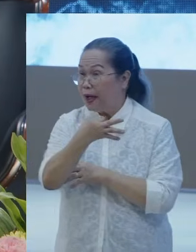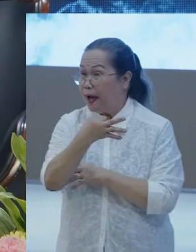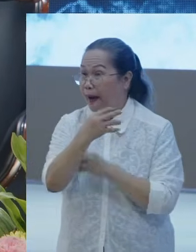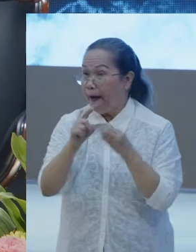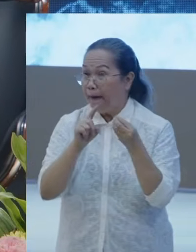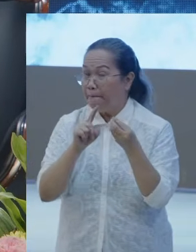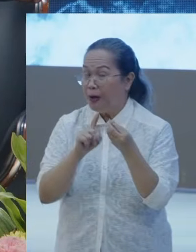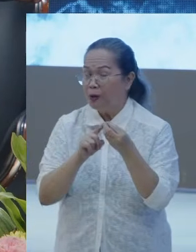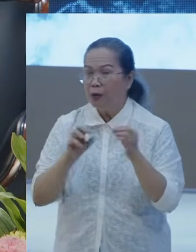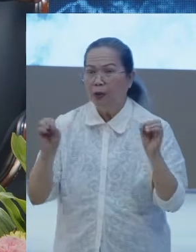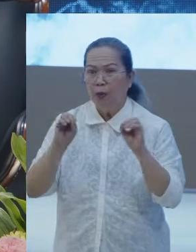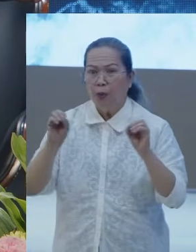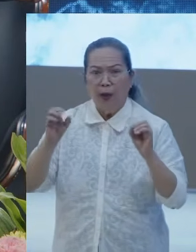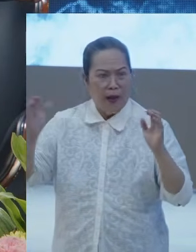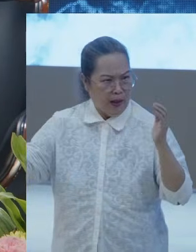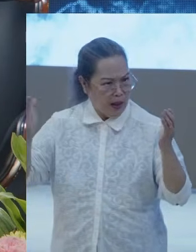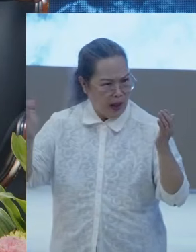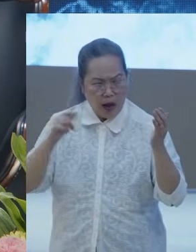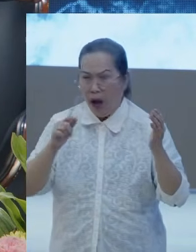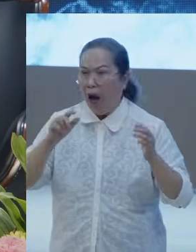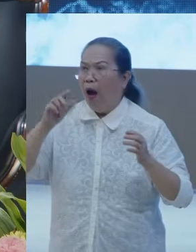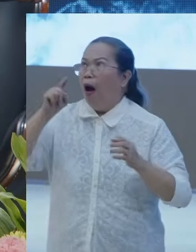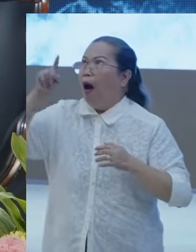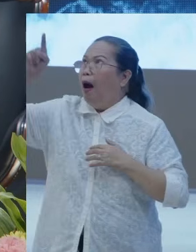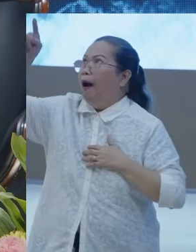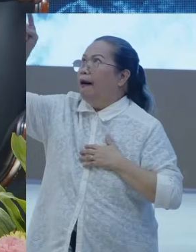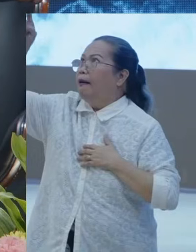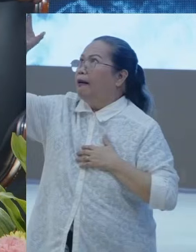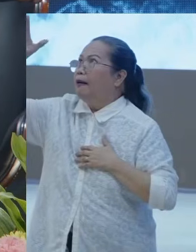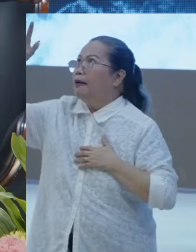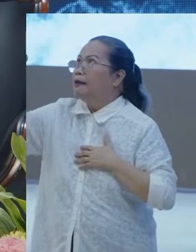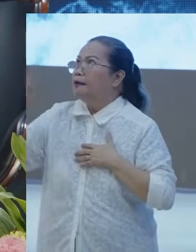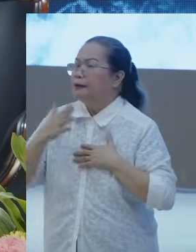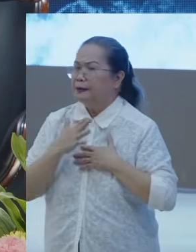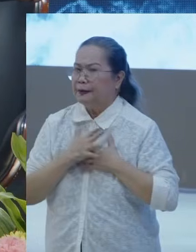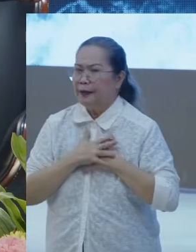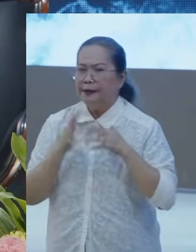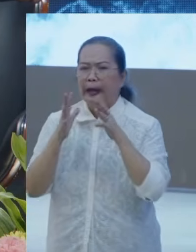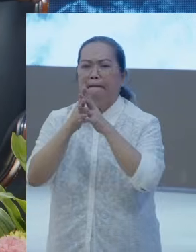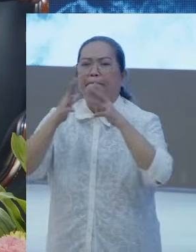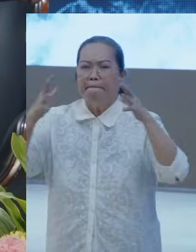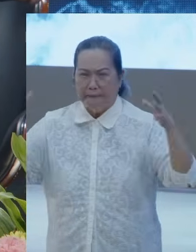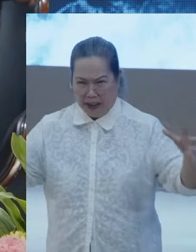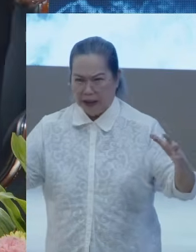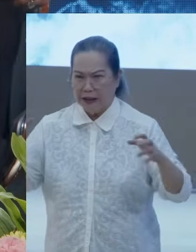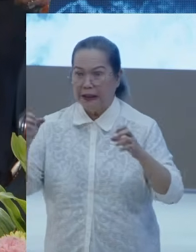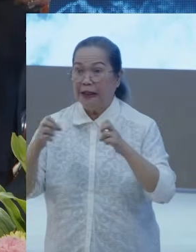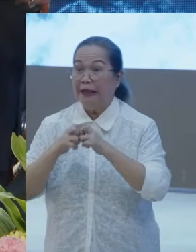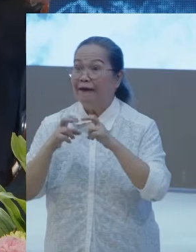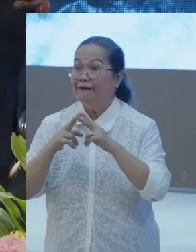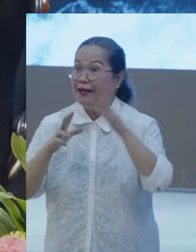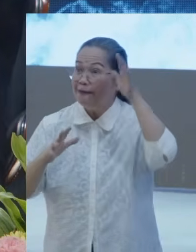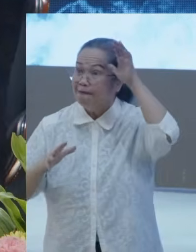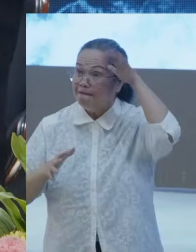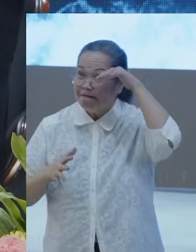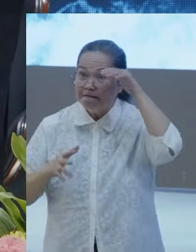katulad, walang kasing gandang grasya ng Panginoong Diyos sa kanyang mga